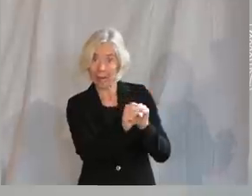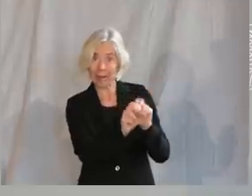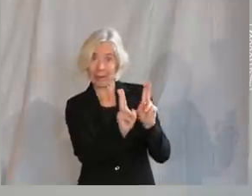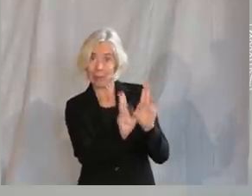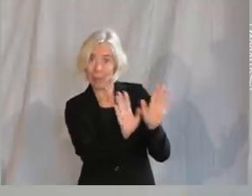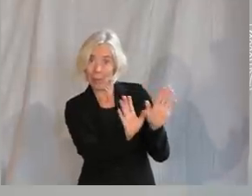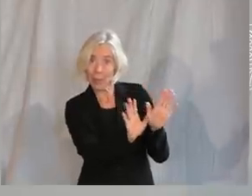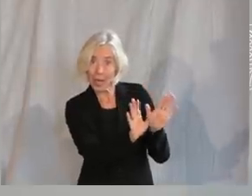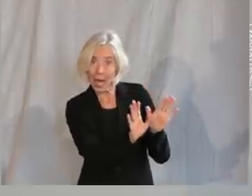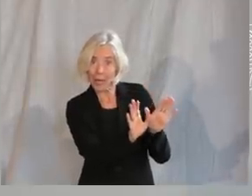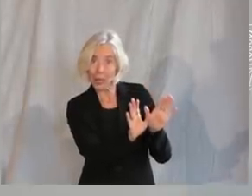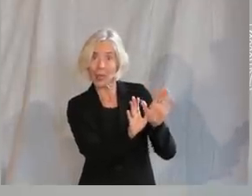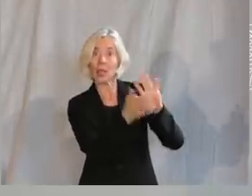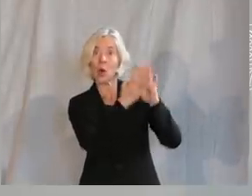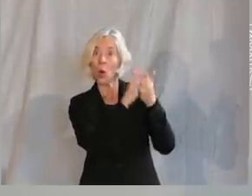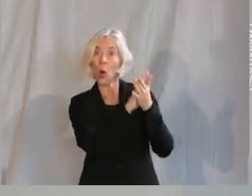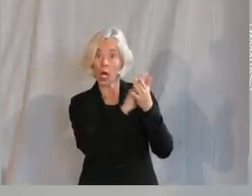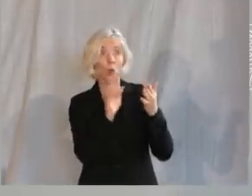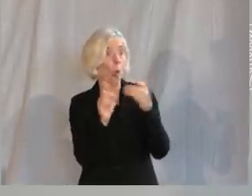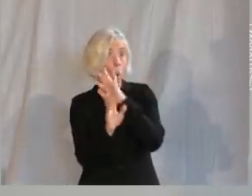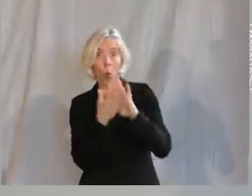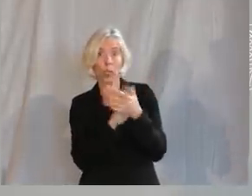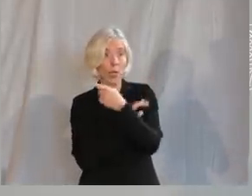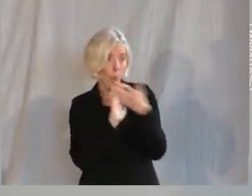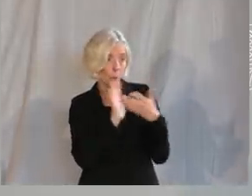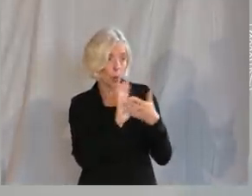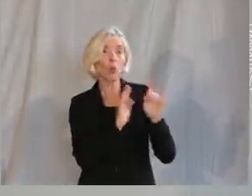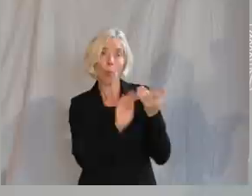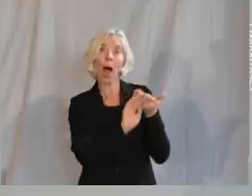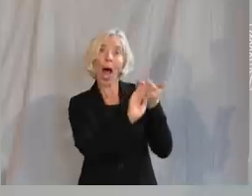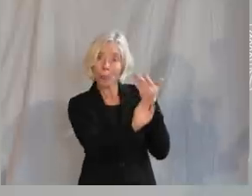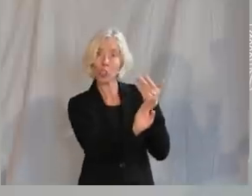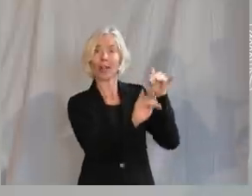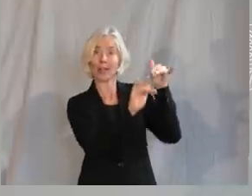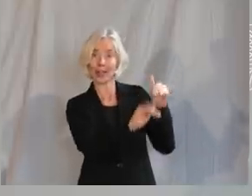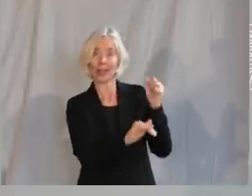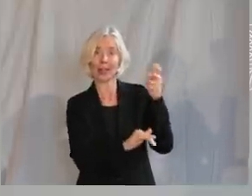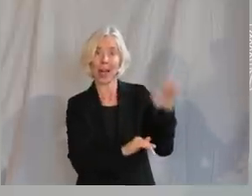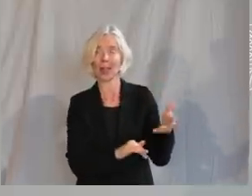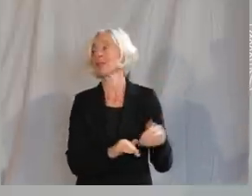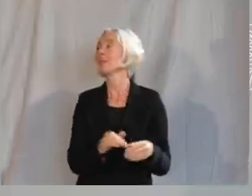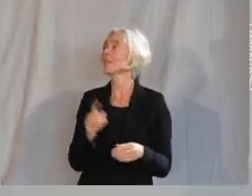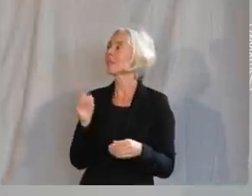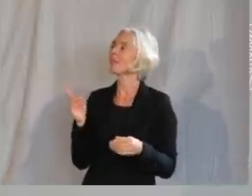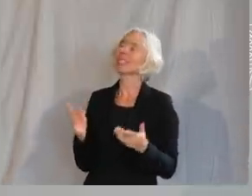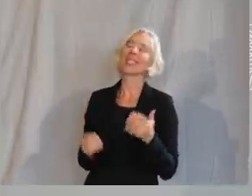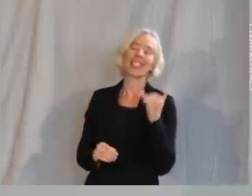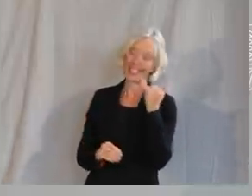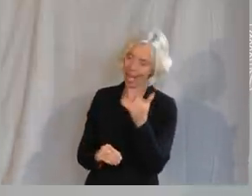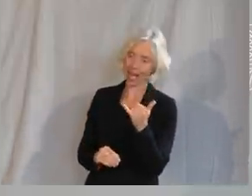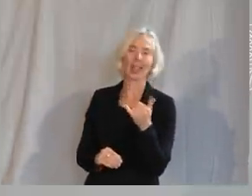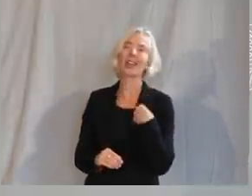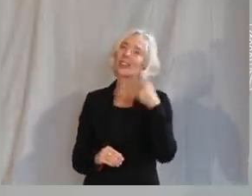Ordnungsamt besuchen, vielleicht rechnen, die schauen, sind die Tischabstände noch okay und so weiter. Also es geht gar nicht mal so unbedingt um, also ja, doch, also